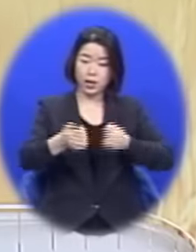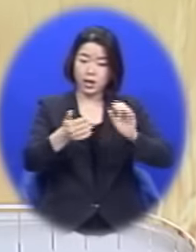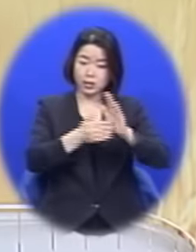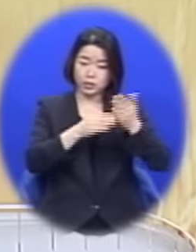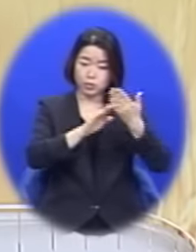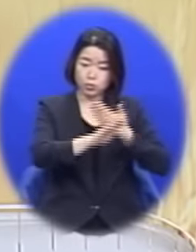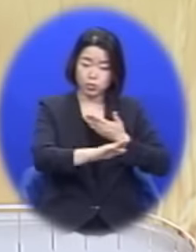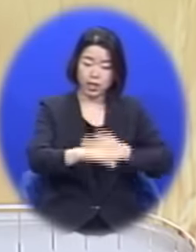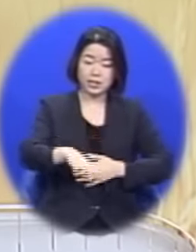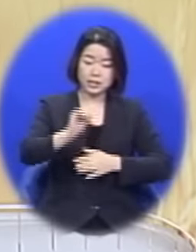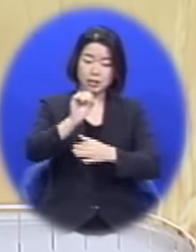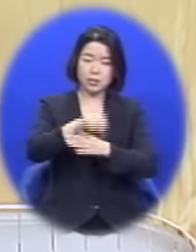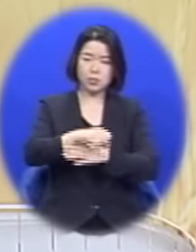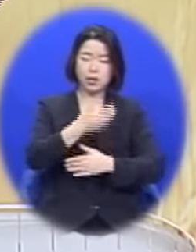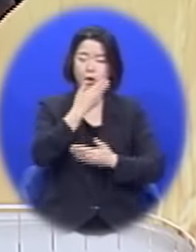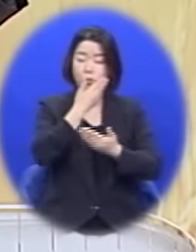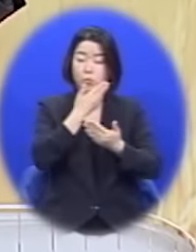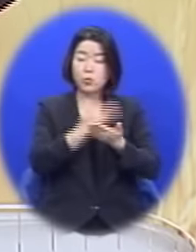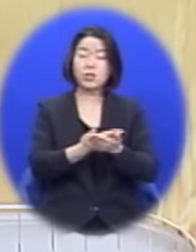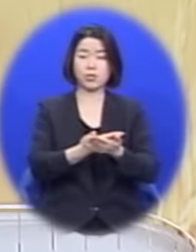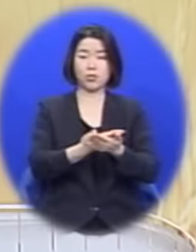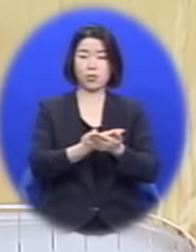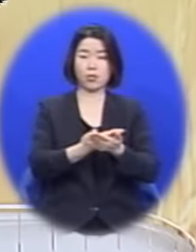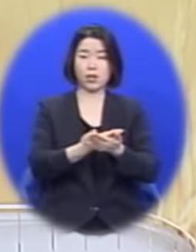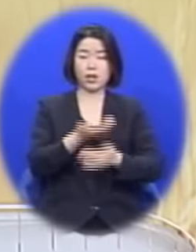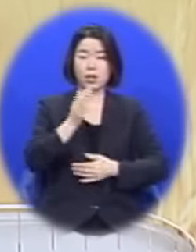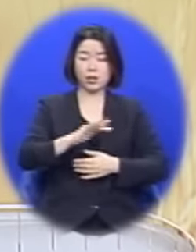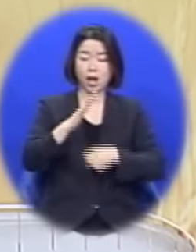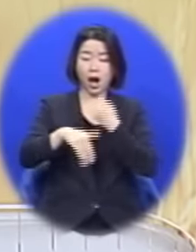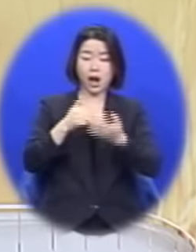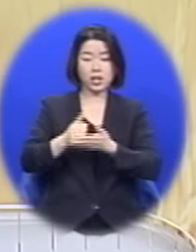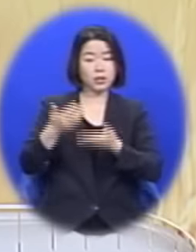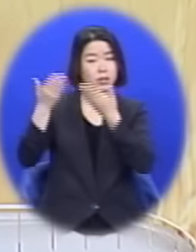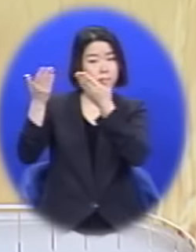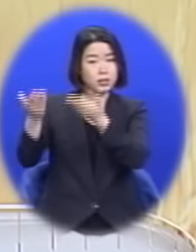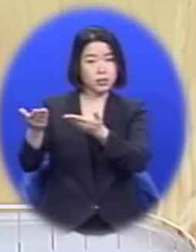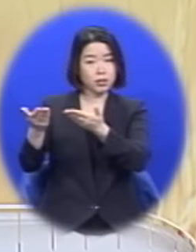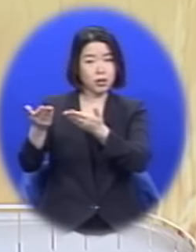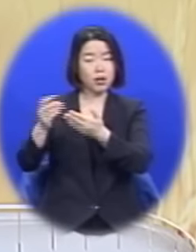대단히 귀하였겠지만 하나님께 바치는 거 그렇게 어렵지 않았을 거예요.